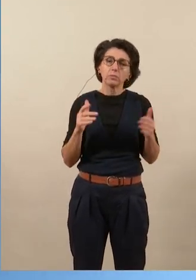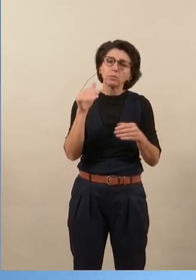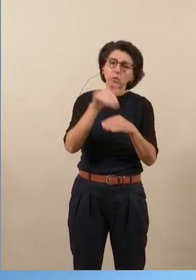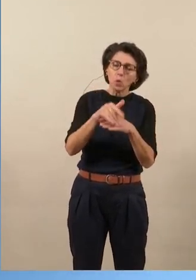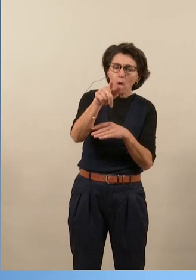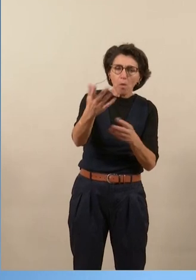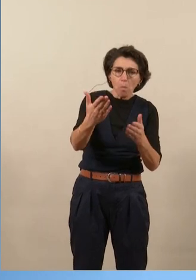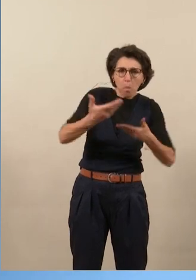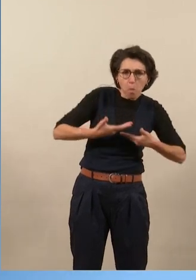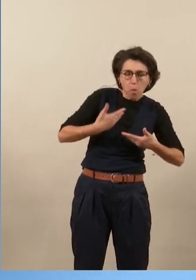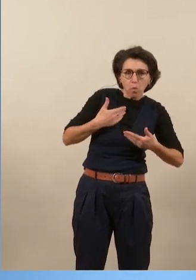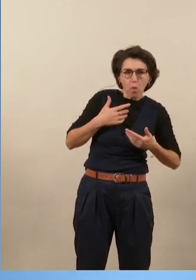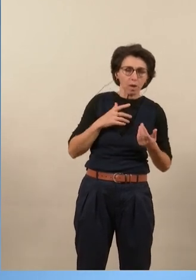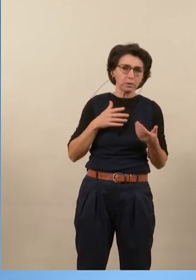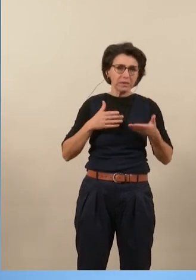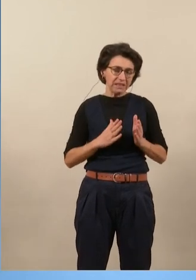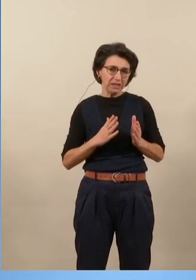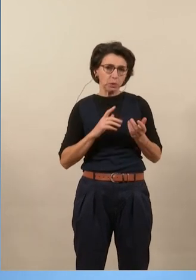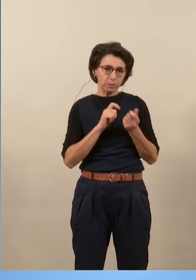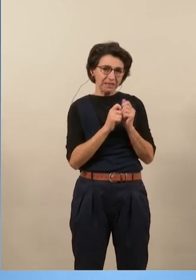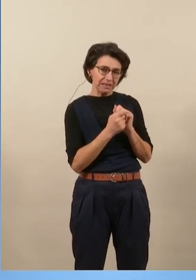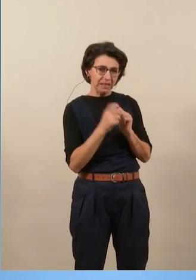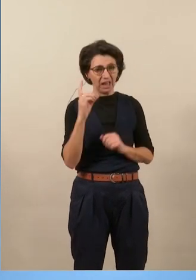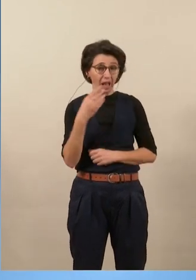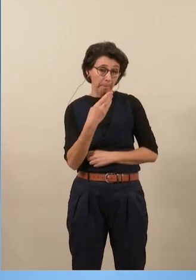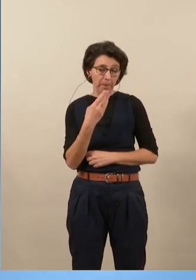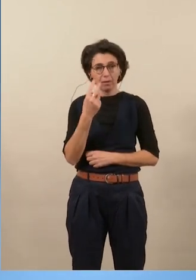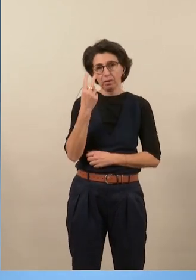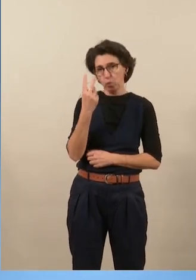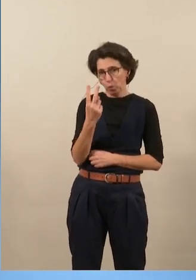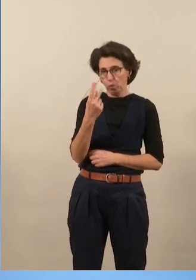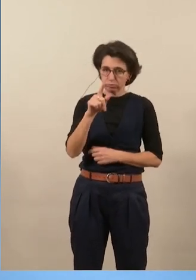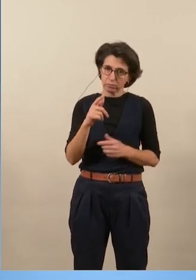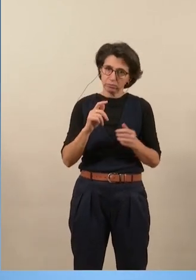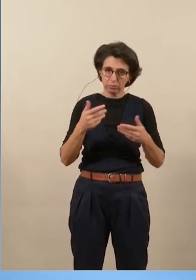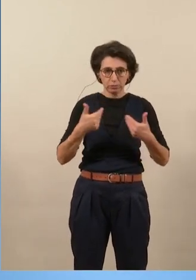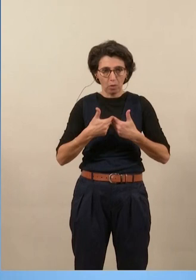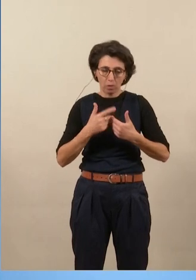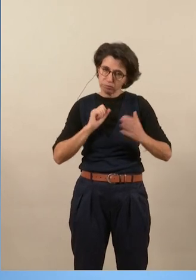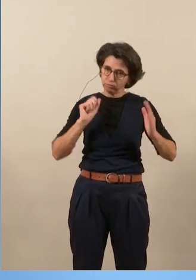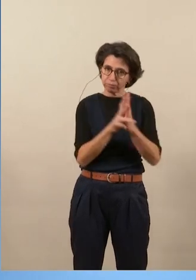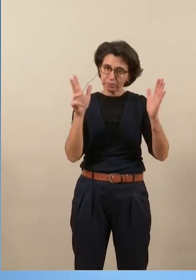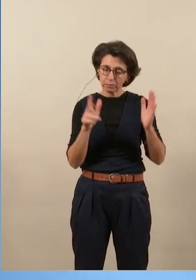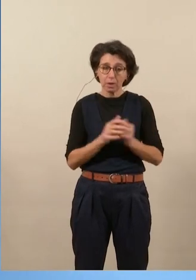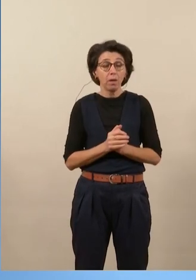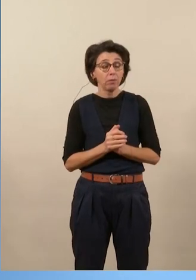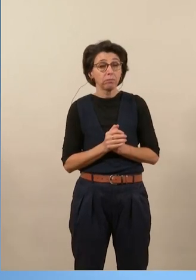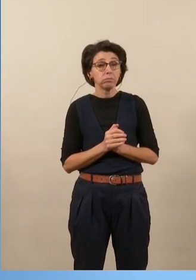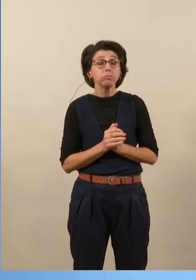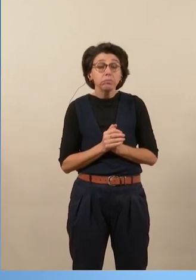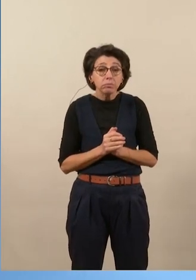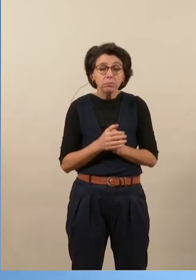donc cette DM2 la décision donc modificatif sans nous